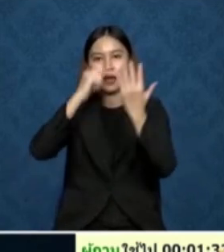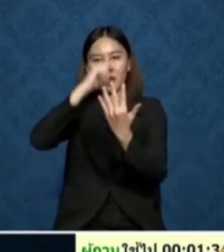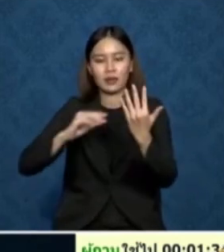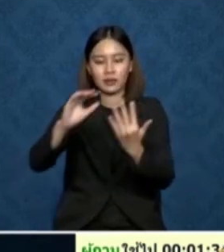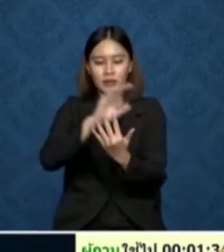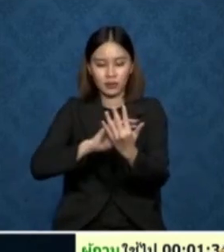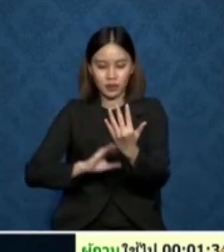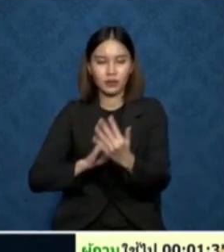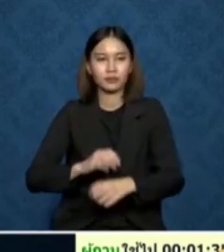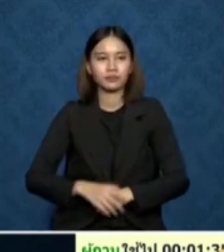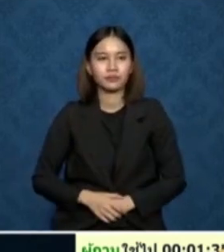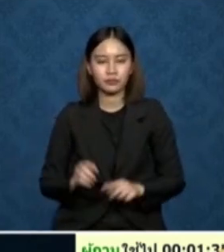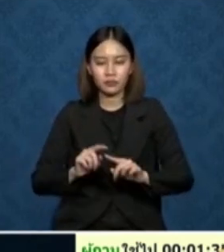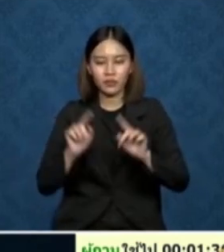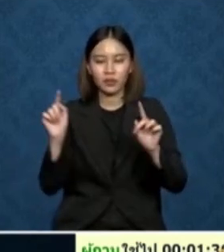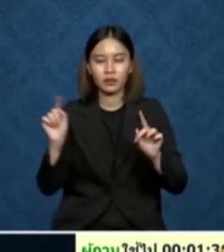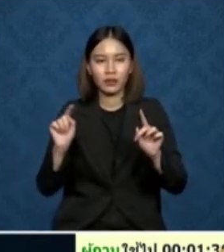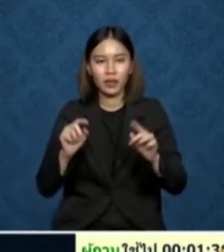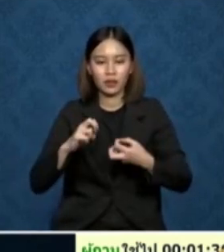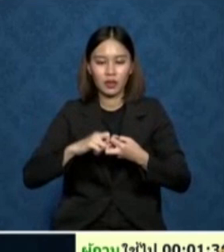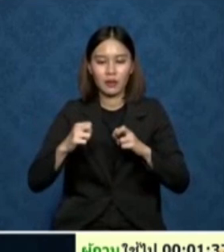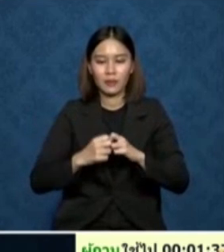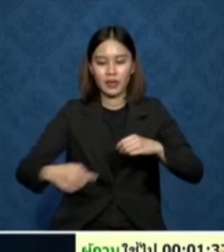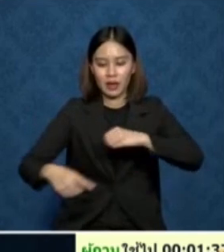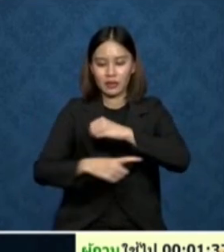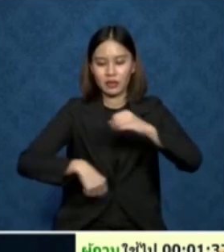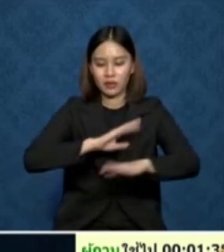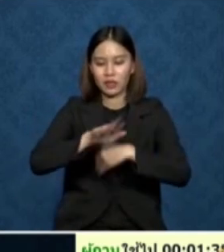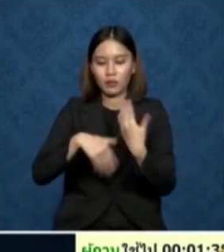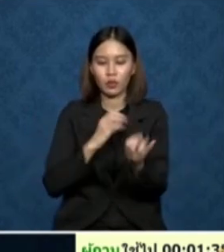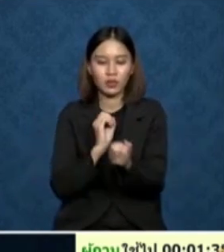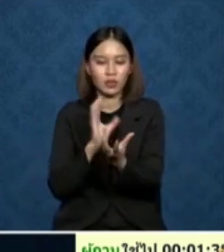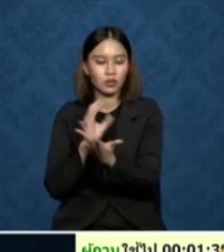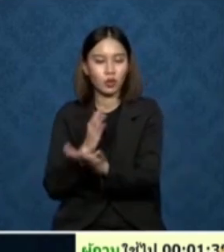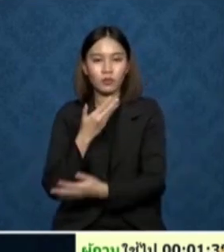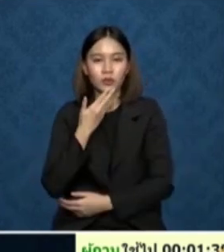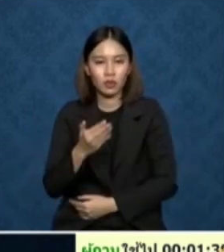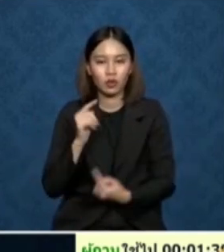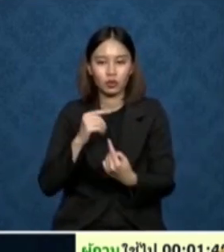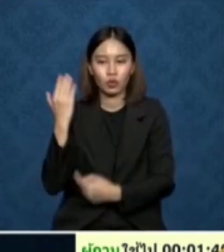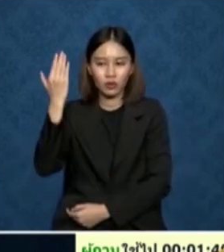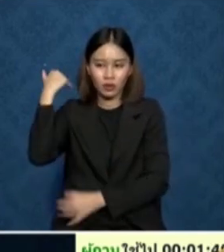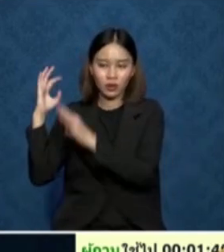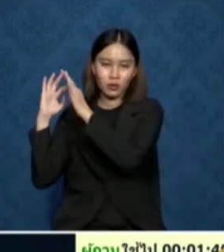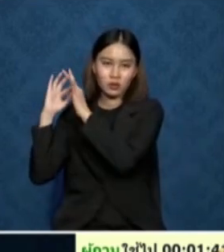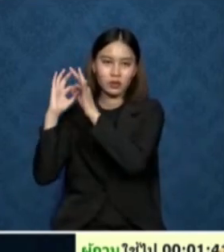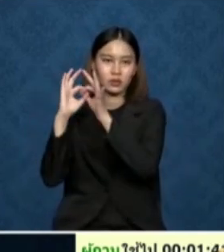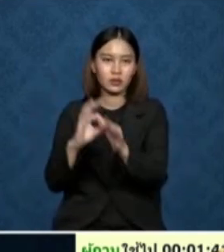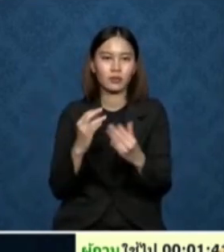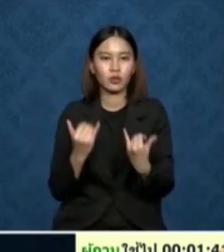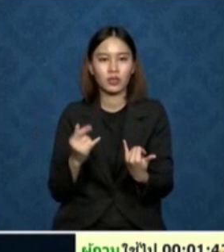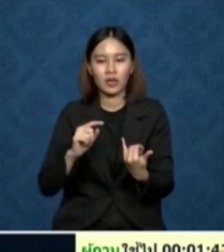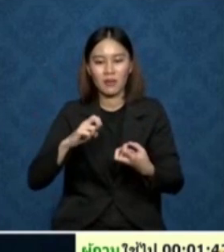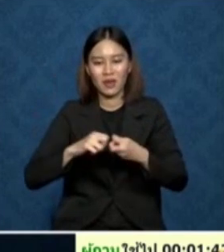เทศทงหมดครัทานประทานแต่ยังไงก็ตามครับปัญหาที่ชาวนาได้รบผลกระทบมาโดยตลอดตงแต่อดีตจนถปัจุบัคือ